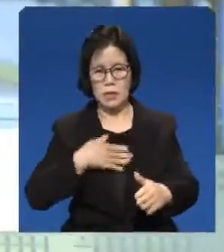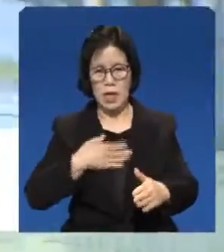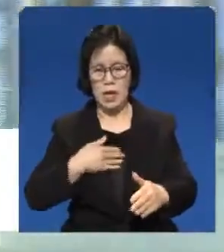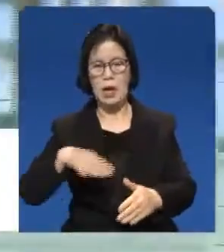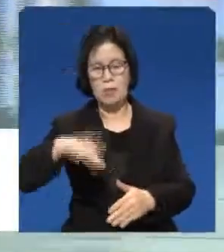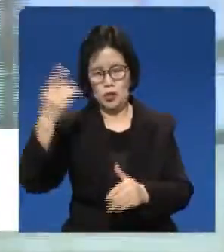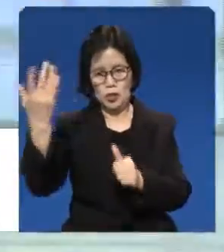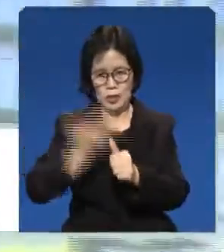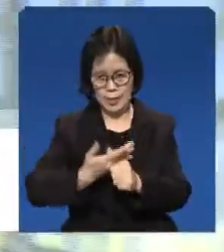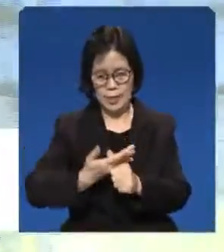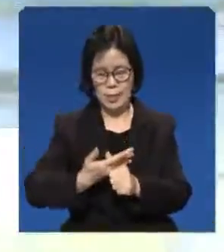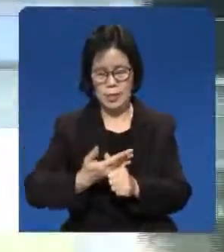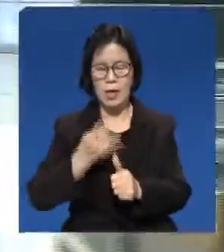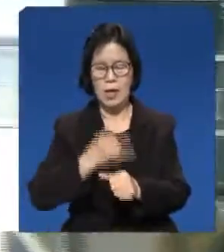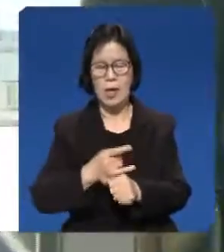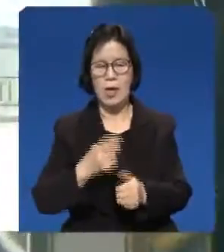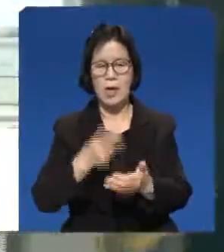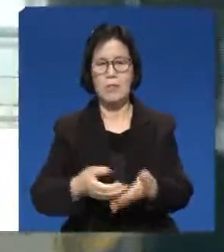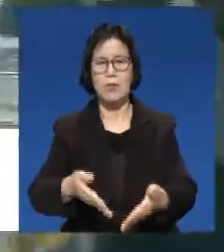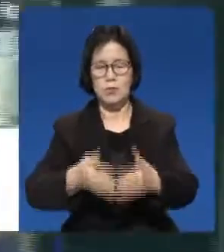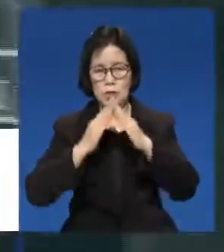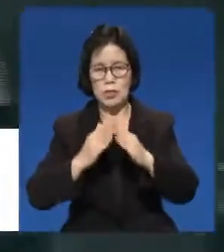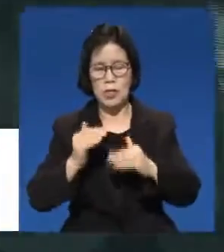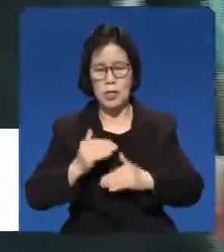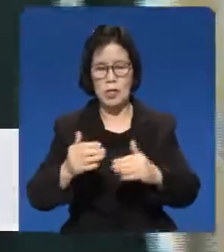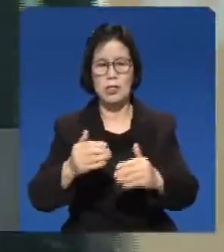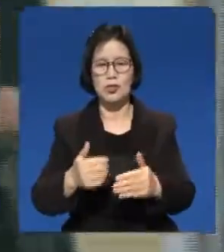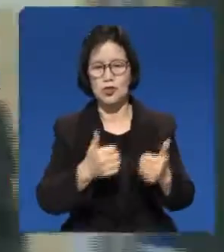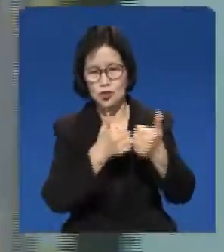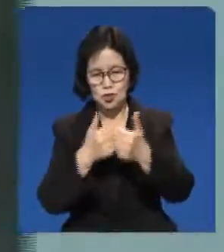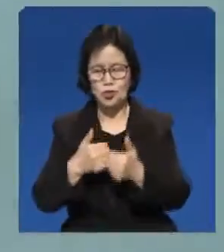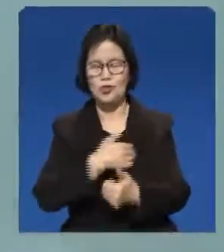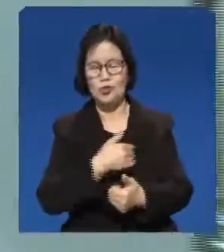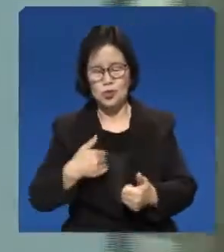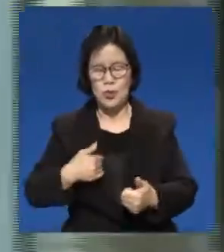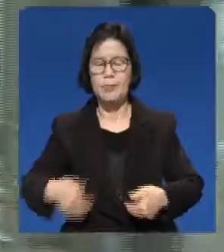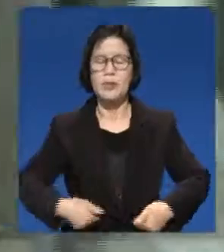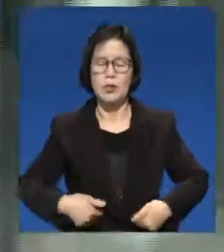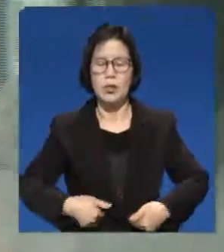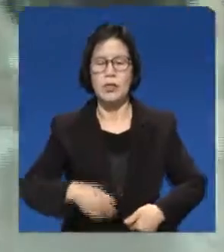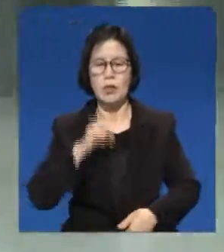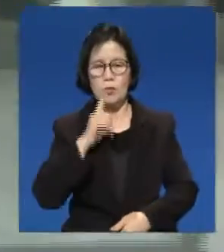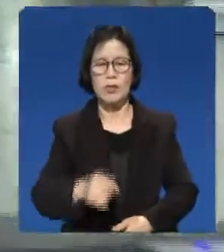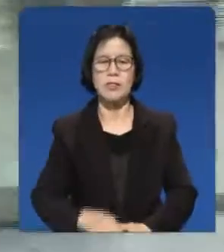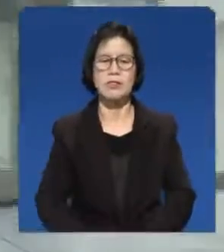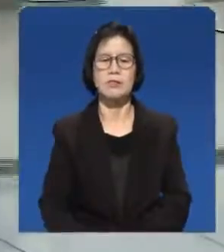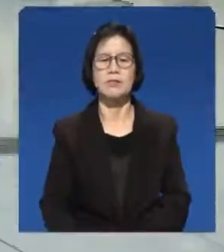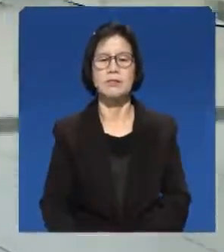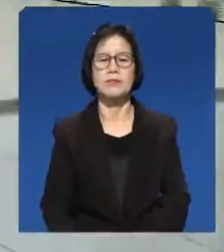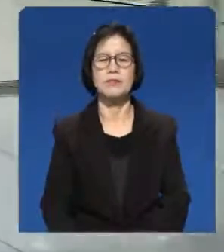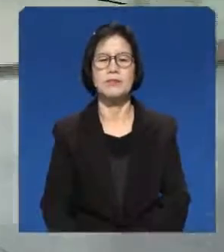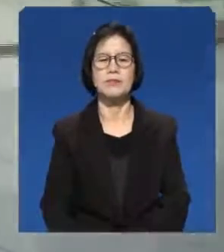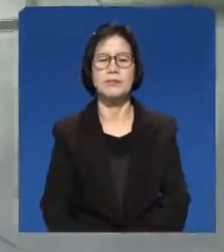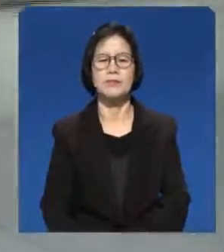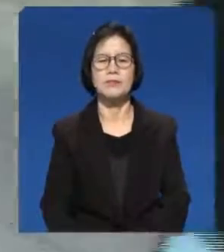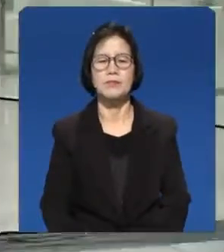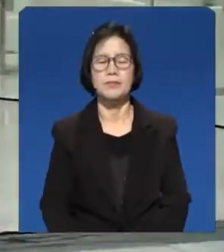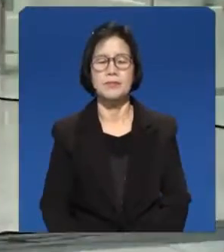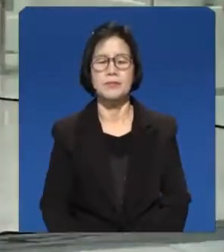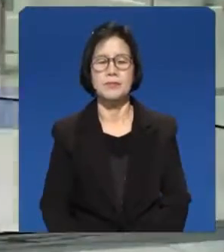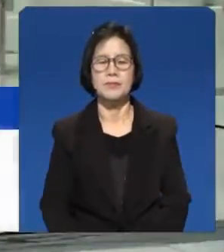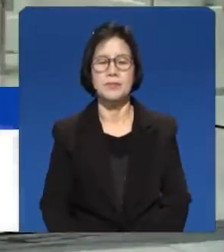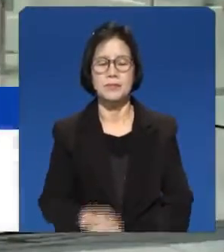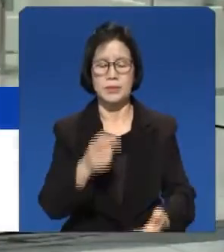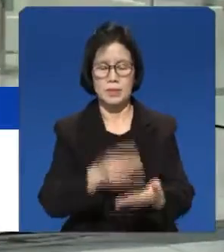자신부터 탄핵하라며 입법 절차엔 충분한 논의가 필요하다고 작심 발언을 쏟아냈습니다.